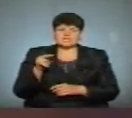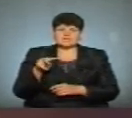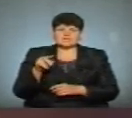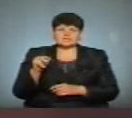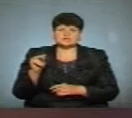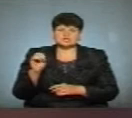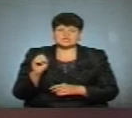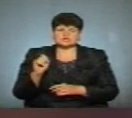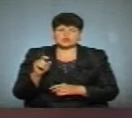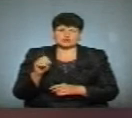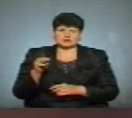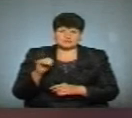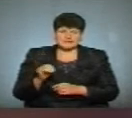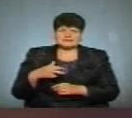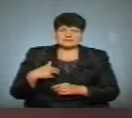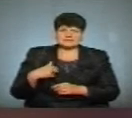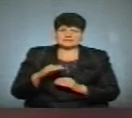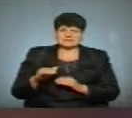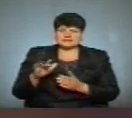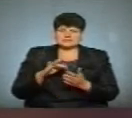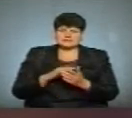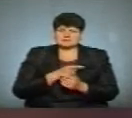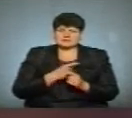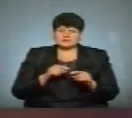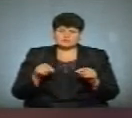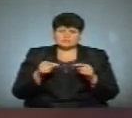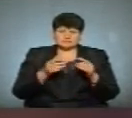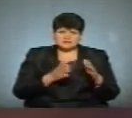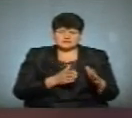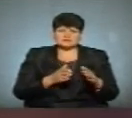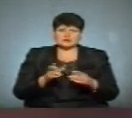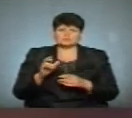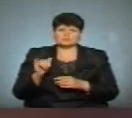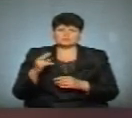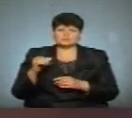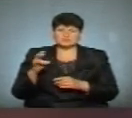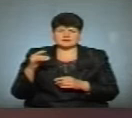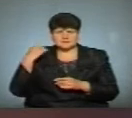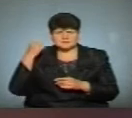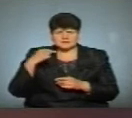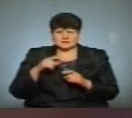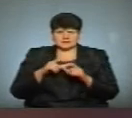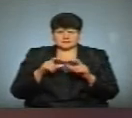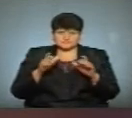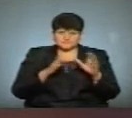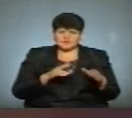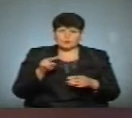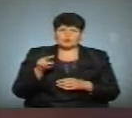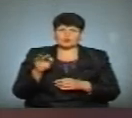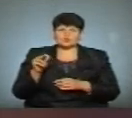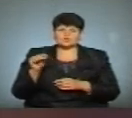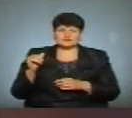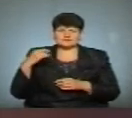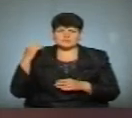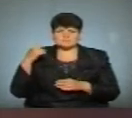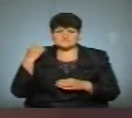фізіотерапевтична лікарня реабілітації, Заліщицький дитячий центр медичної реабілітації, Буданівський психіатричний заклад та Почаївська